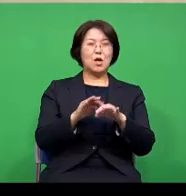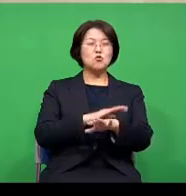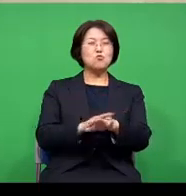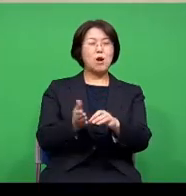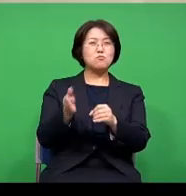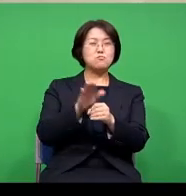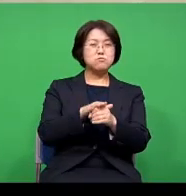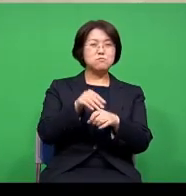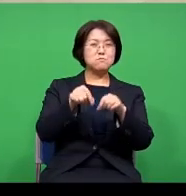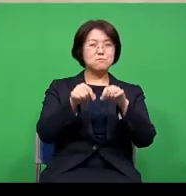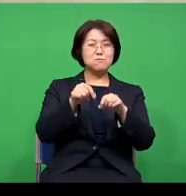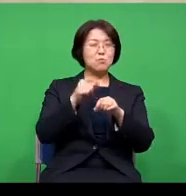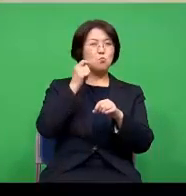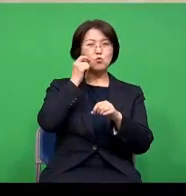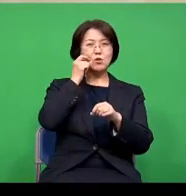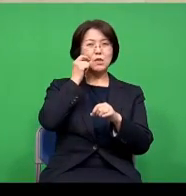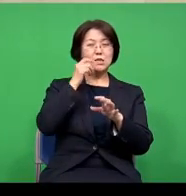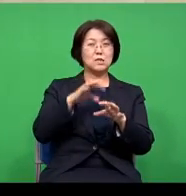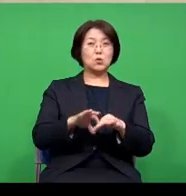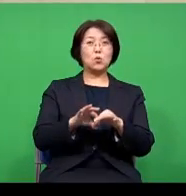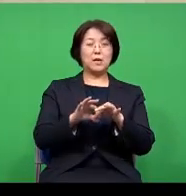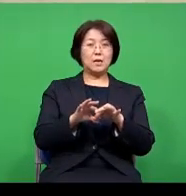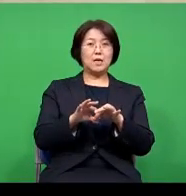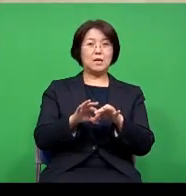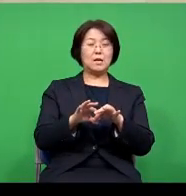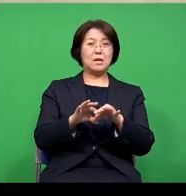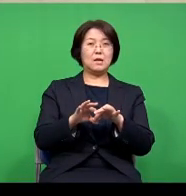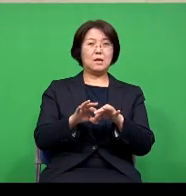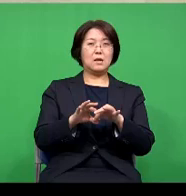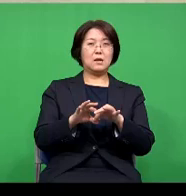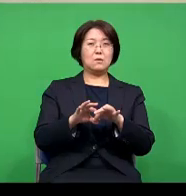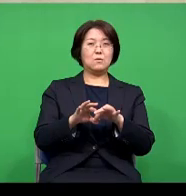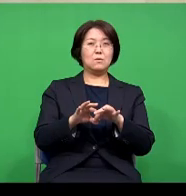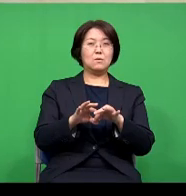するというのは非常に難しい面もありますから、ですから